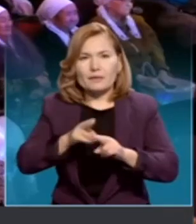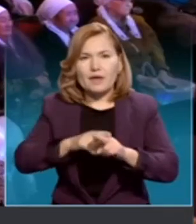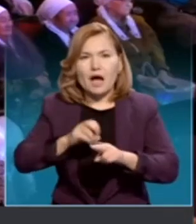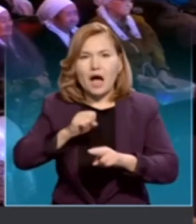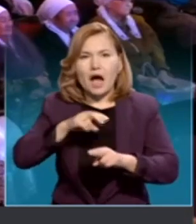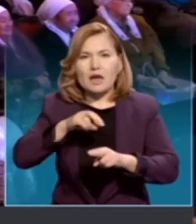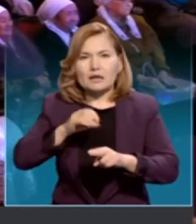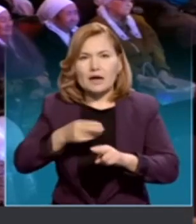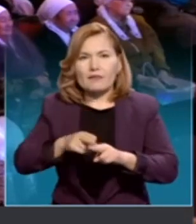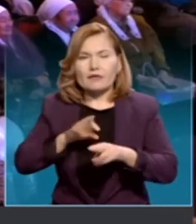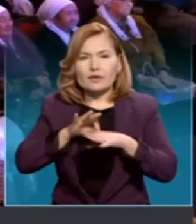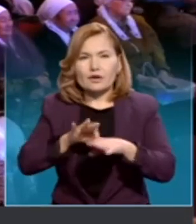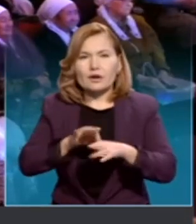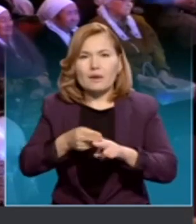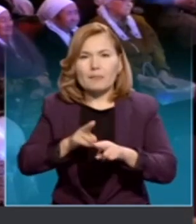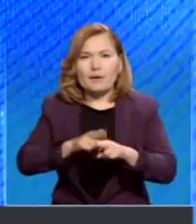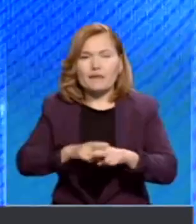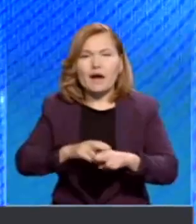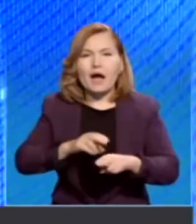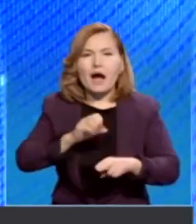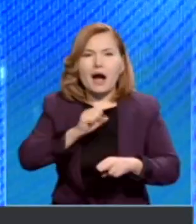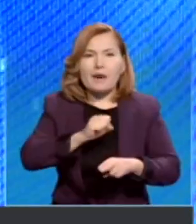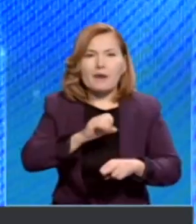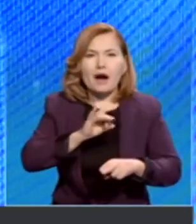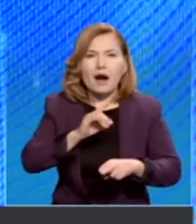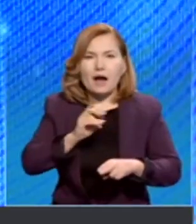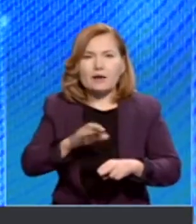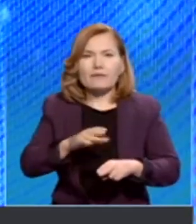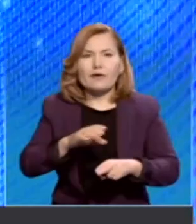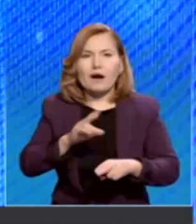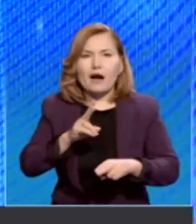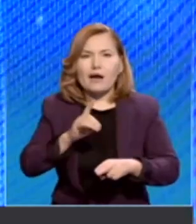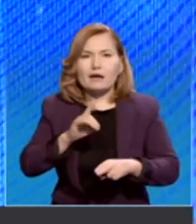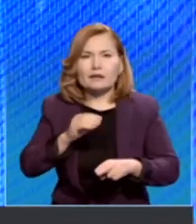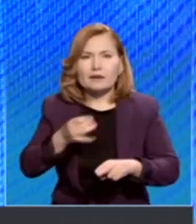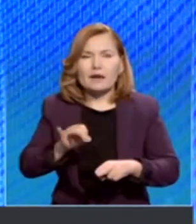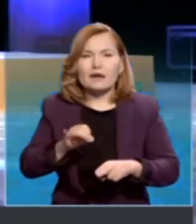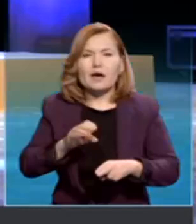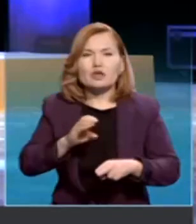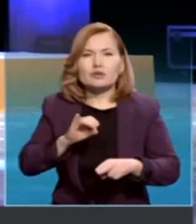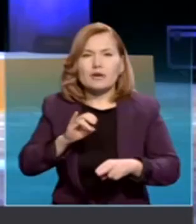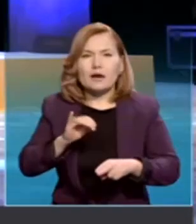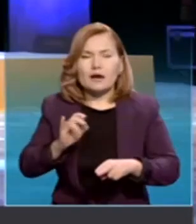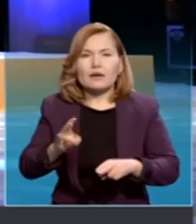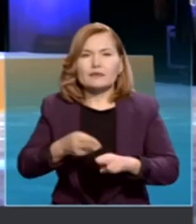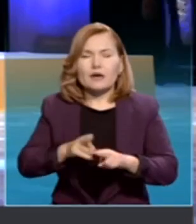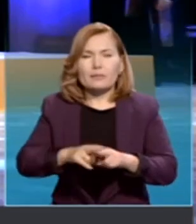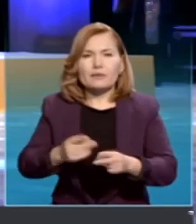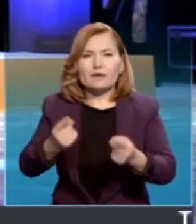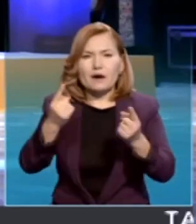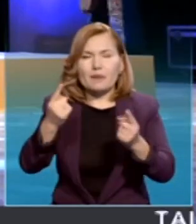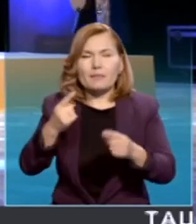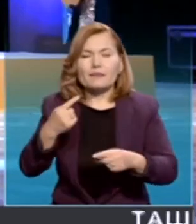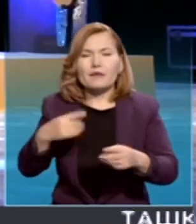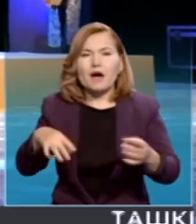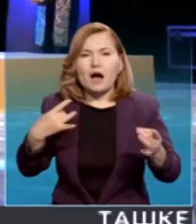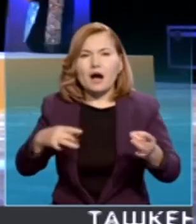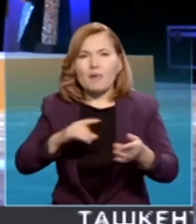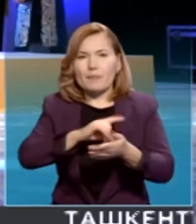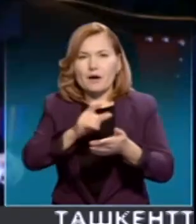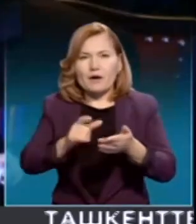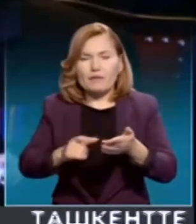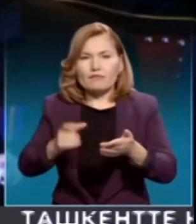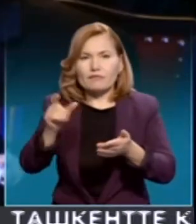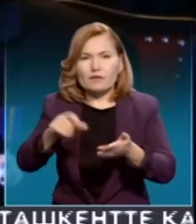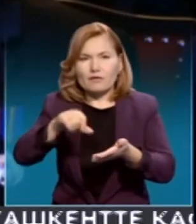Әлтаев жүргізіп, айтыстың ақтаңгері Айпек Қалиев, Рүстем Қайыртай, Мейірбек Сұлтанған секілді елге танылған ақындар сырдағы